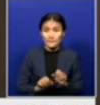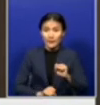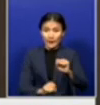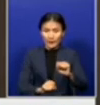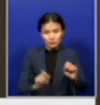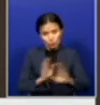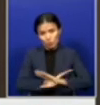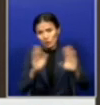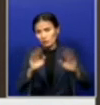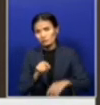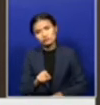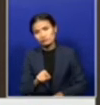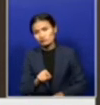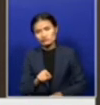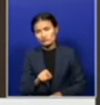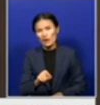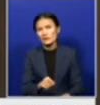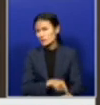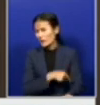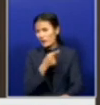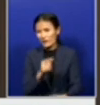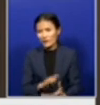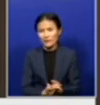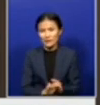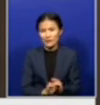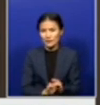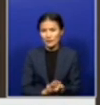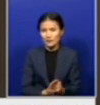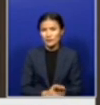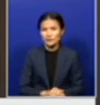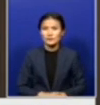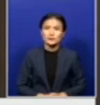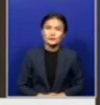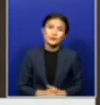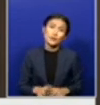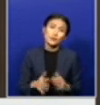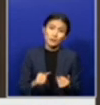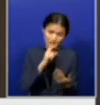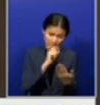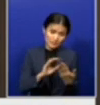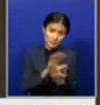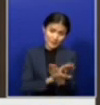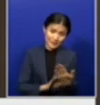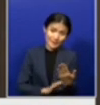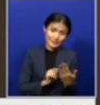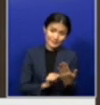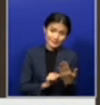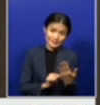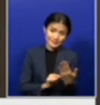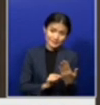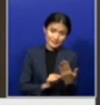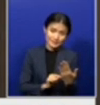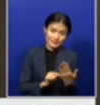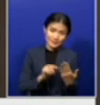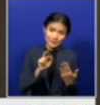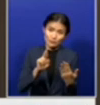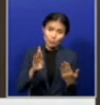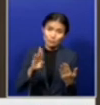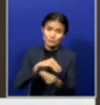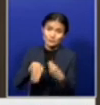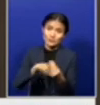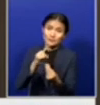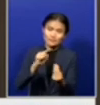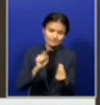ก็คือความล่าช้าในการคลายล็อกให้กับระบบเศรษฐกิจของประเทศนะฮะ